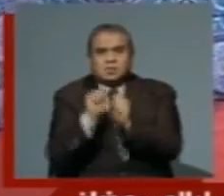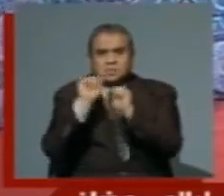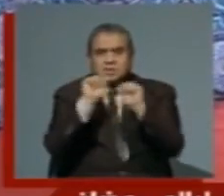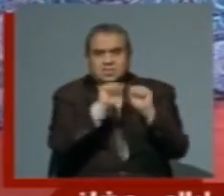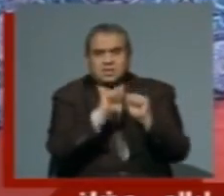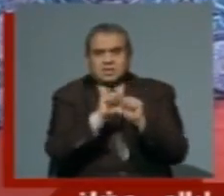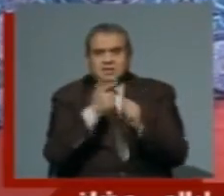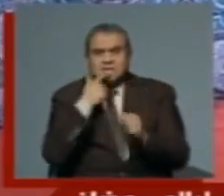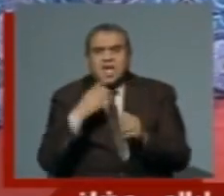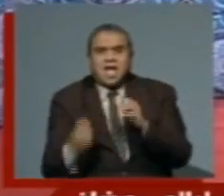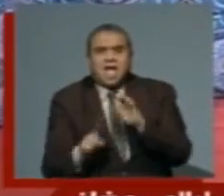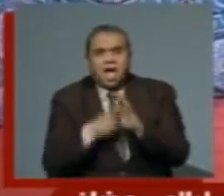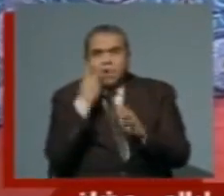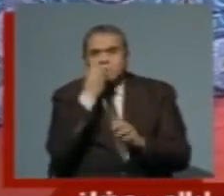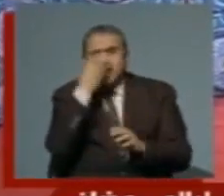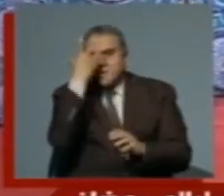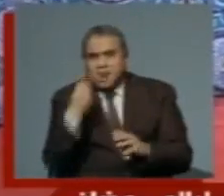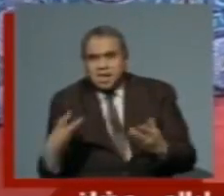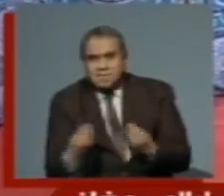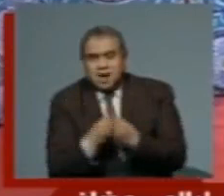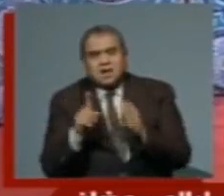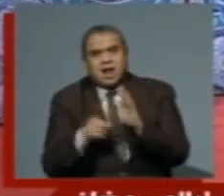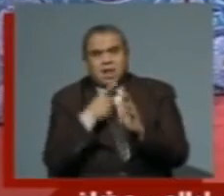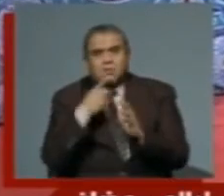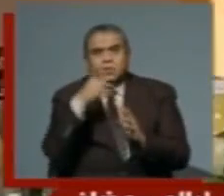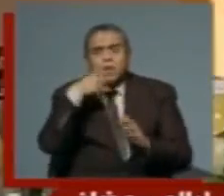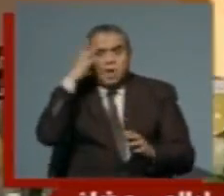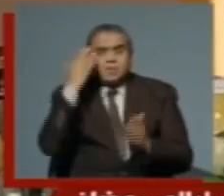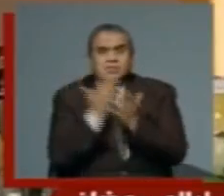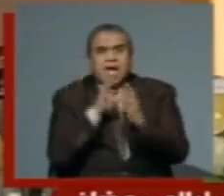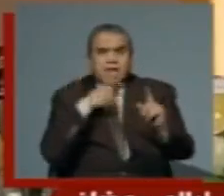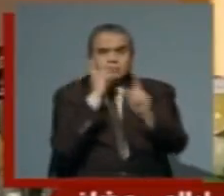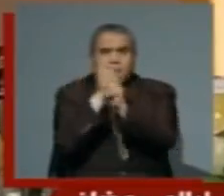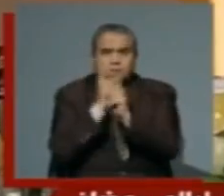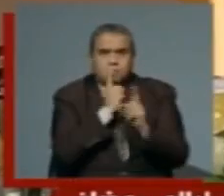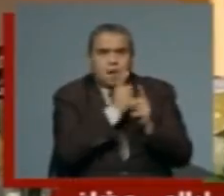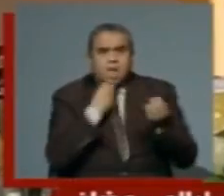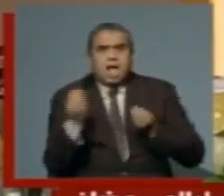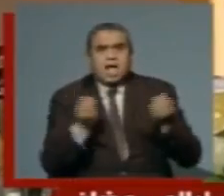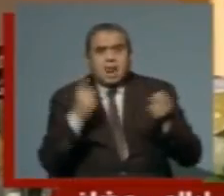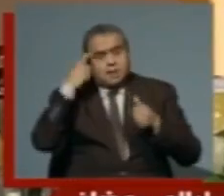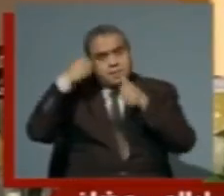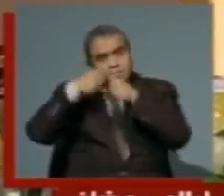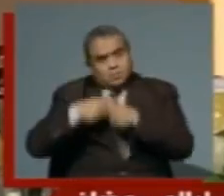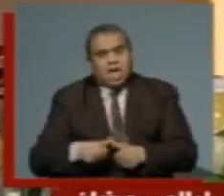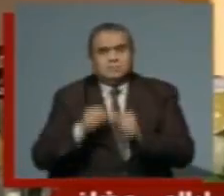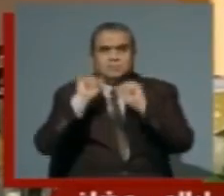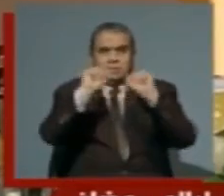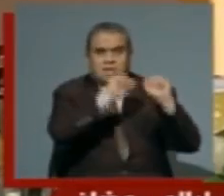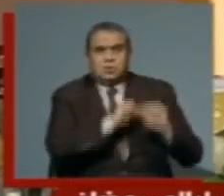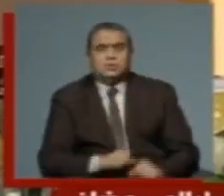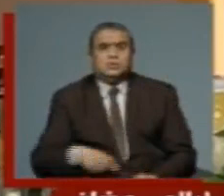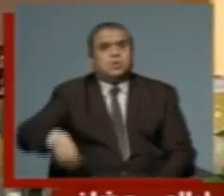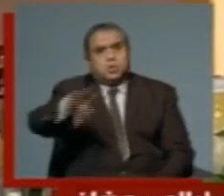سحور اول يوم يعني لكن كان مهم قوي ان احنا نبقى موجودين مع بعض للناس جميله زي كده فكل سنه